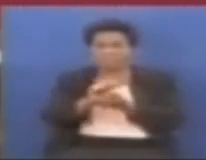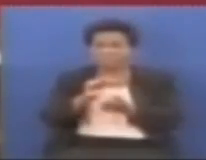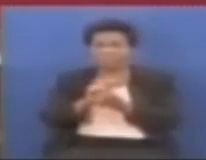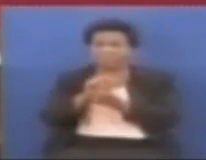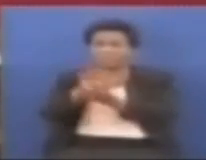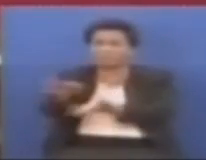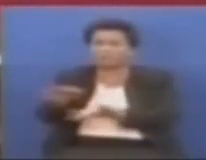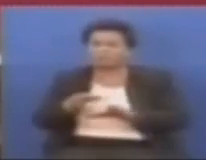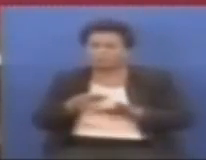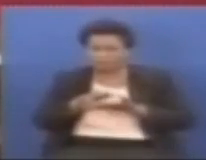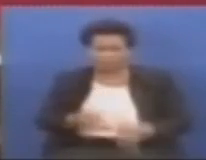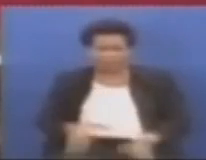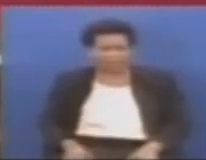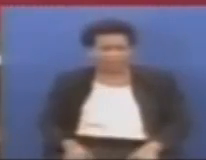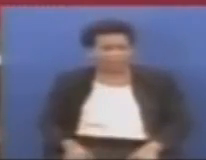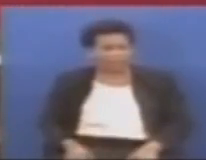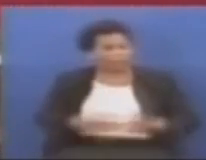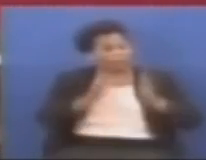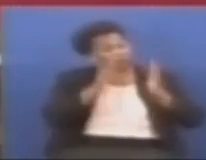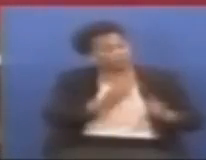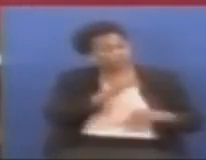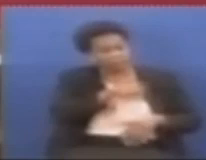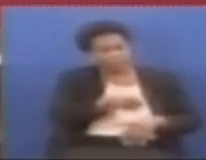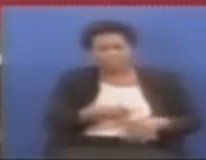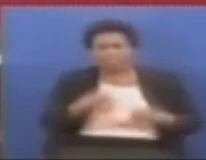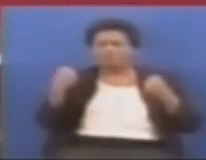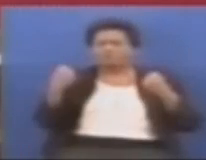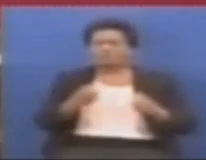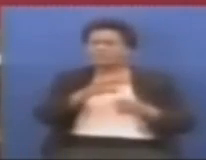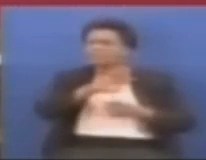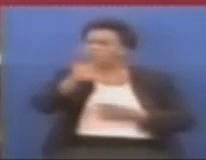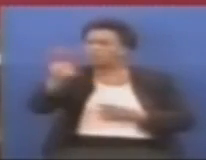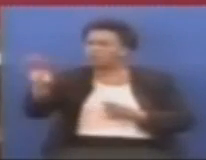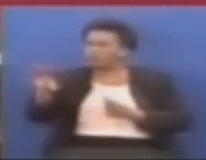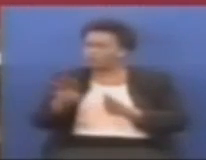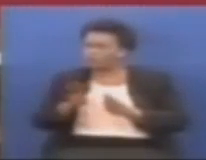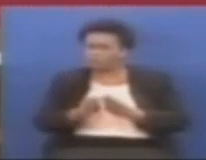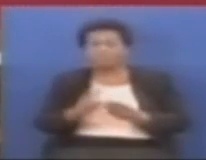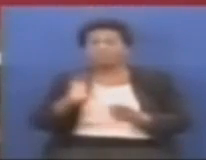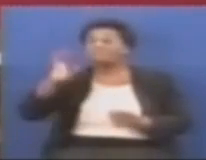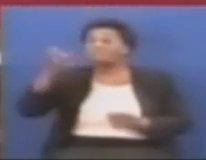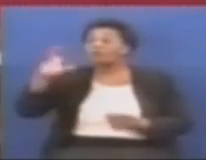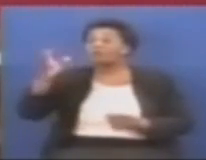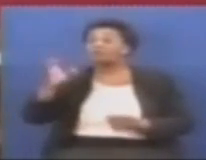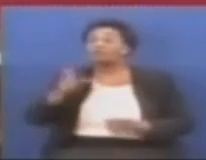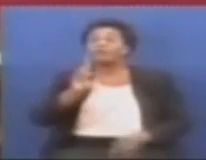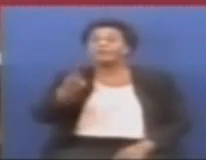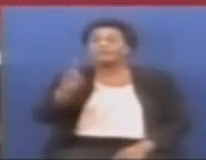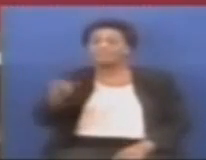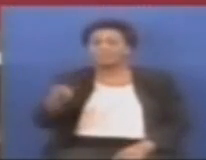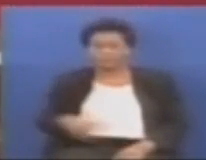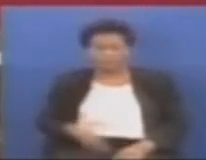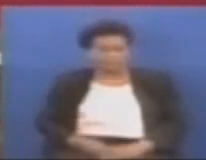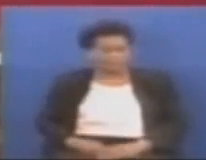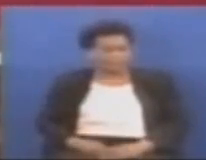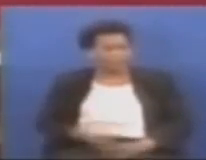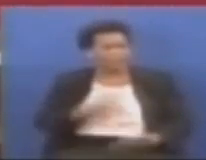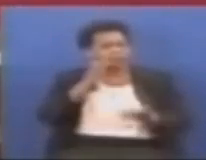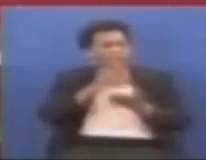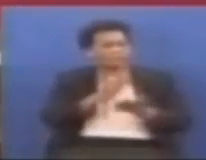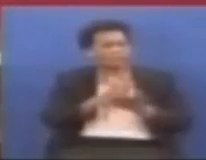boti za doria zenye uwezo wa hali ya juu? Swali hilo linajibiwa na naibu waziri Abdalla Ulega. Mheshimiwa Spika, kwa